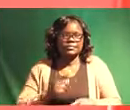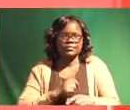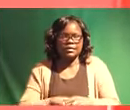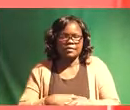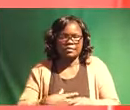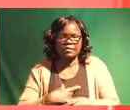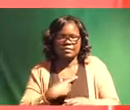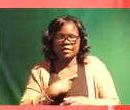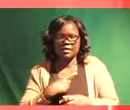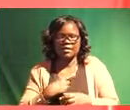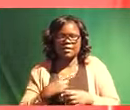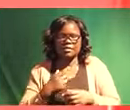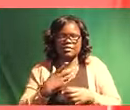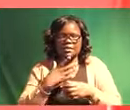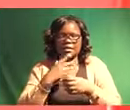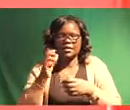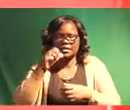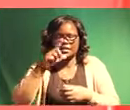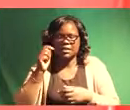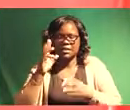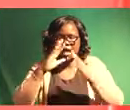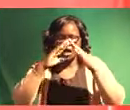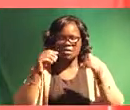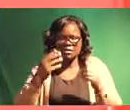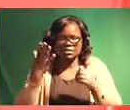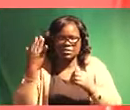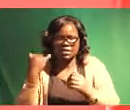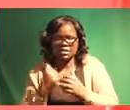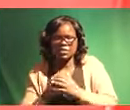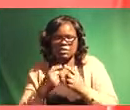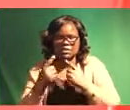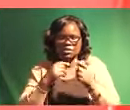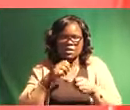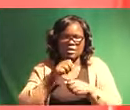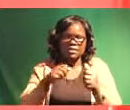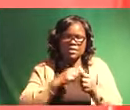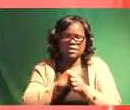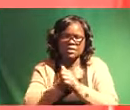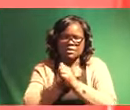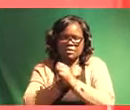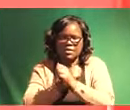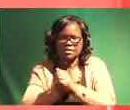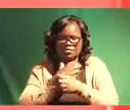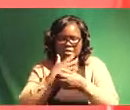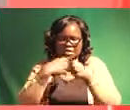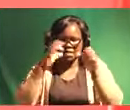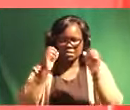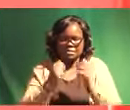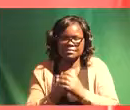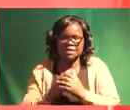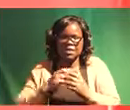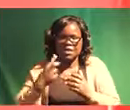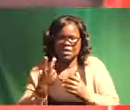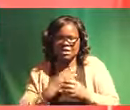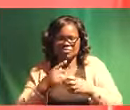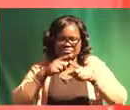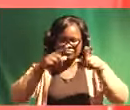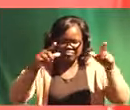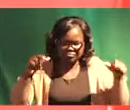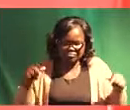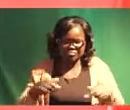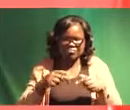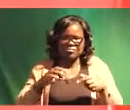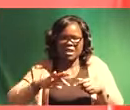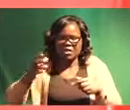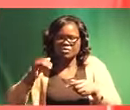Tulipotembea katika ikulu juzi, kitu ya kwanza ile niligusia ni security mheshimiwa rais. Sisi tumezingirwa na